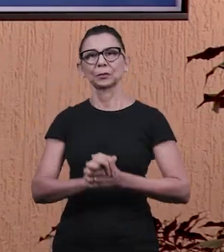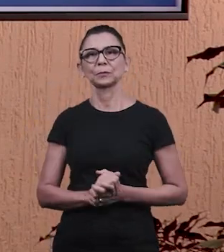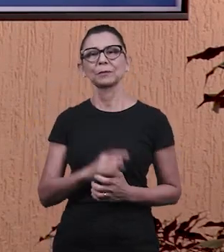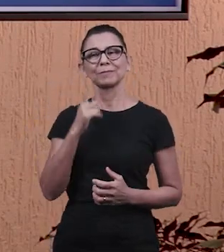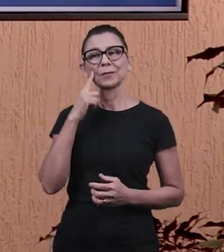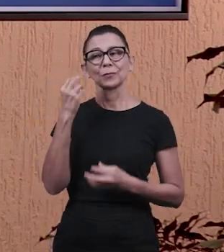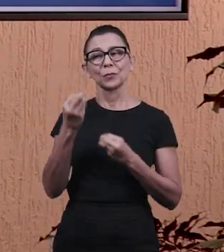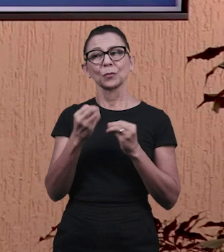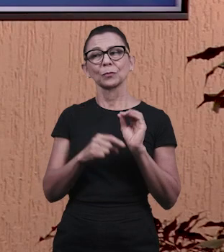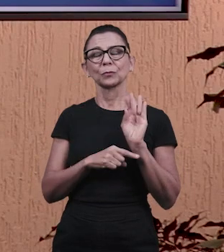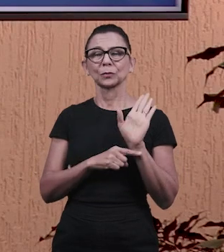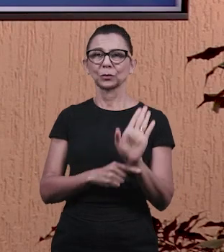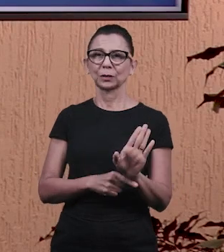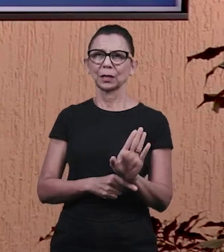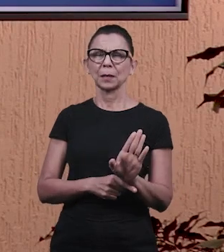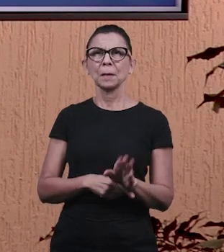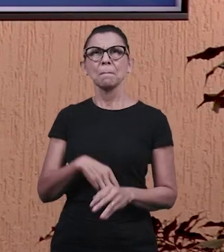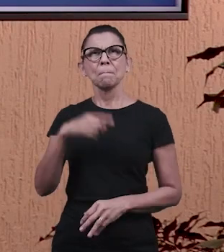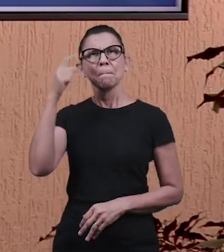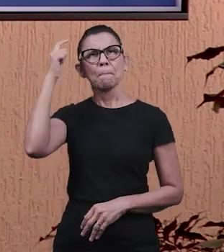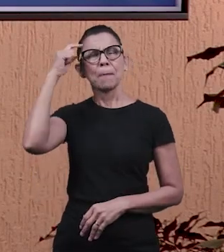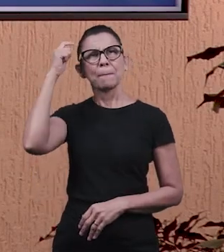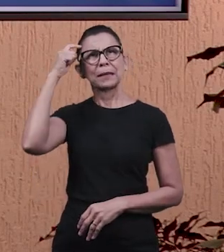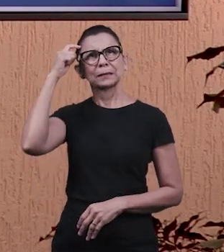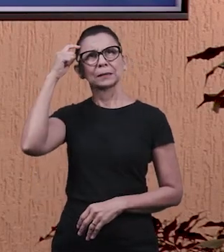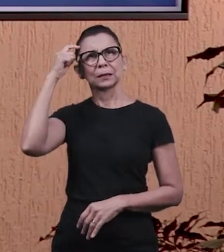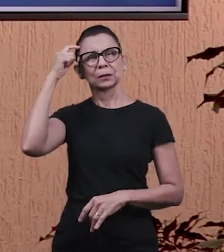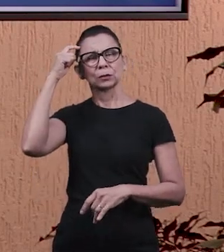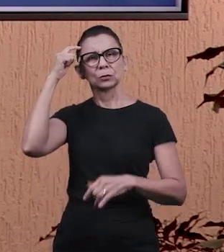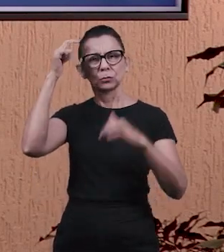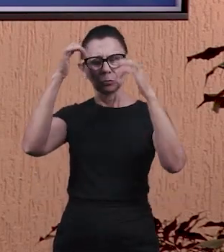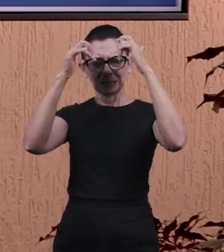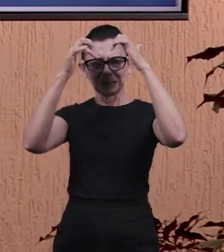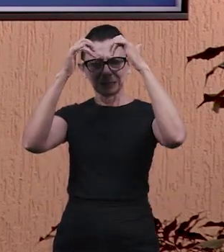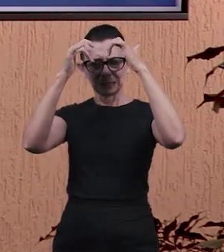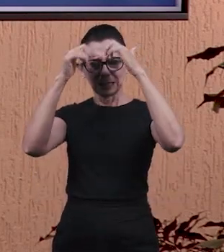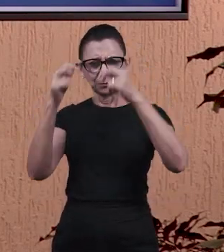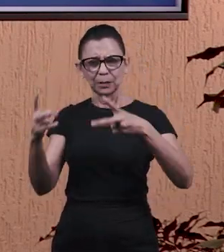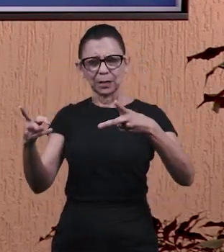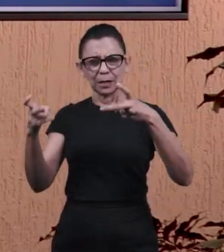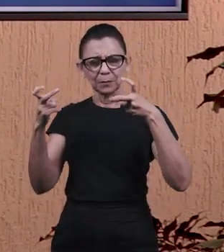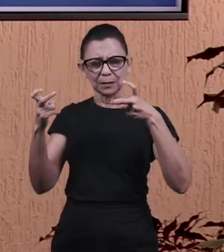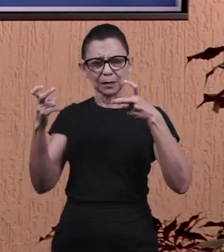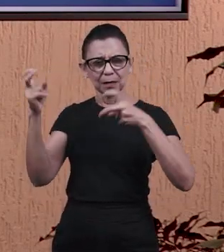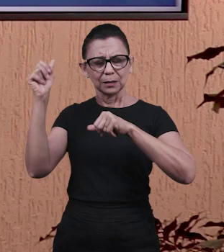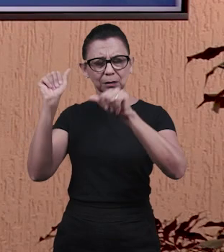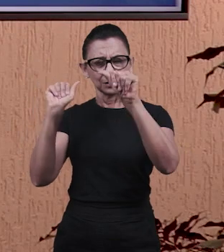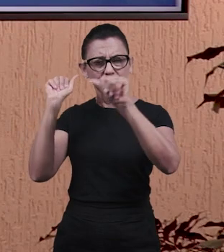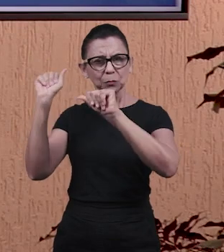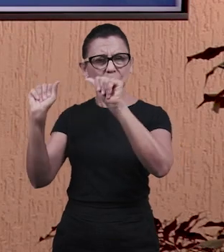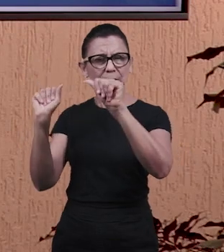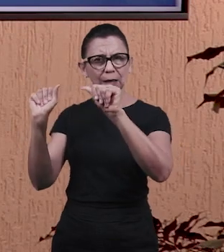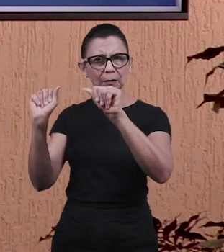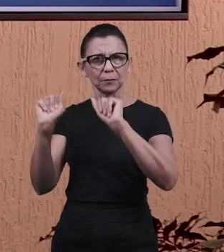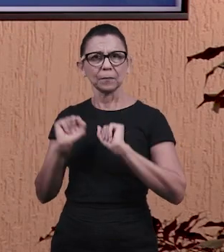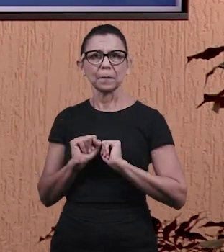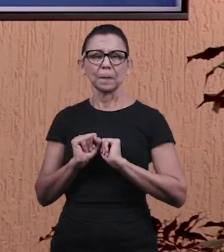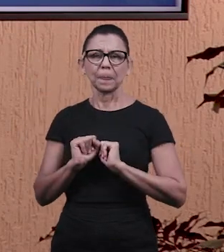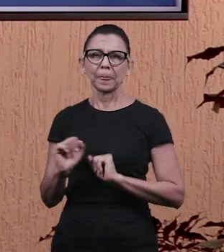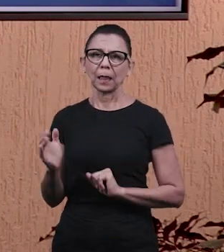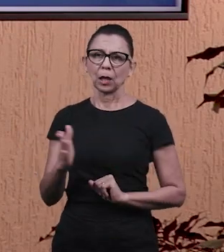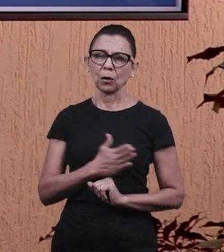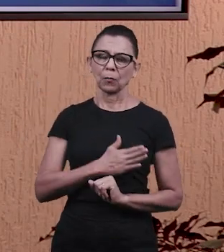сможем помочь такому ребенку или человеку. То есть давайте поговорим просто о восприятии слуха, о проблемах восприятия слуха. То есть мы